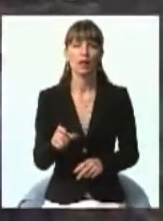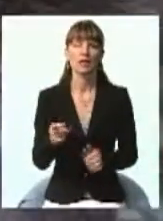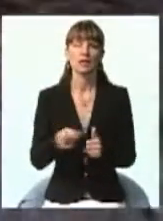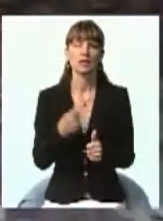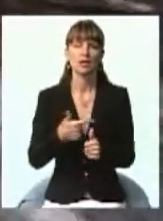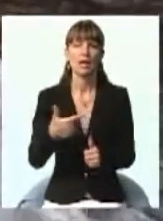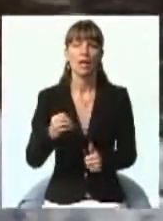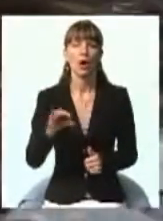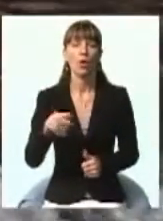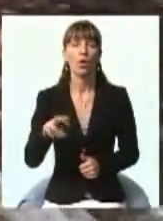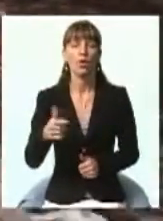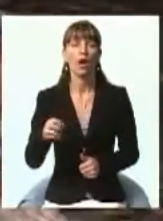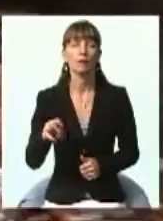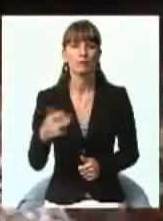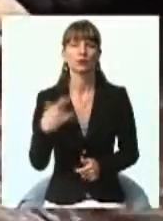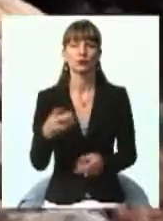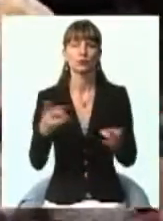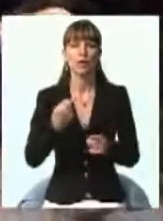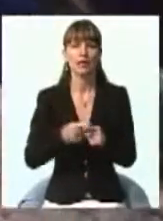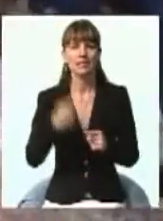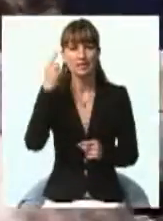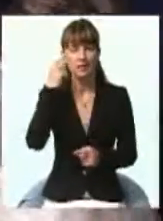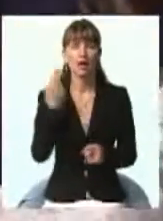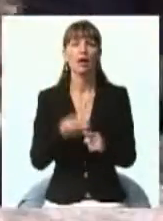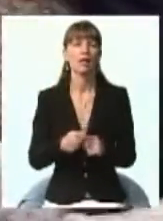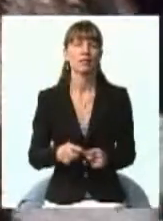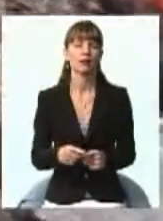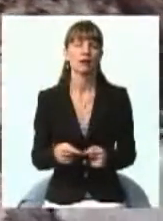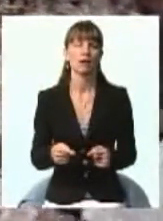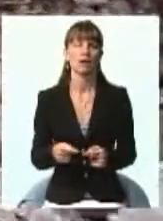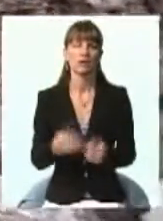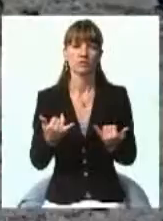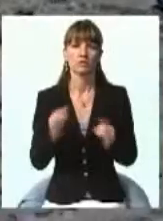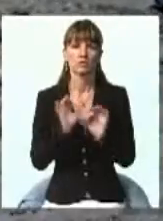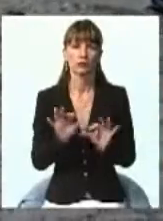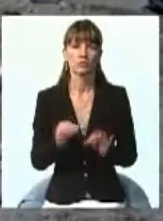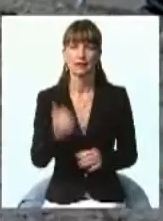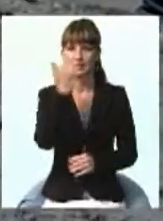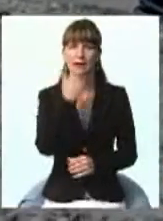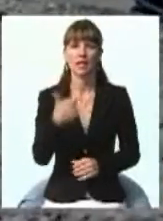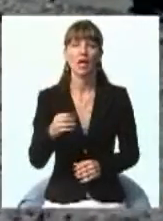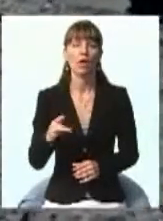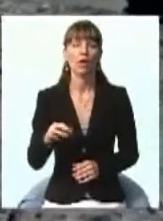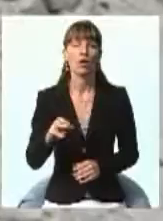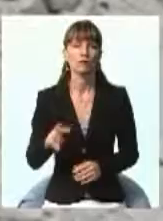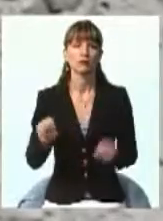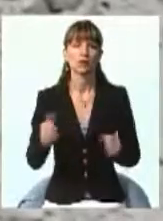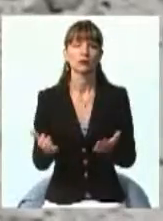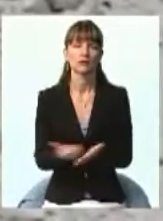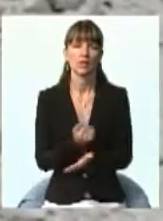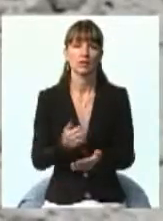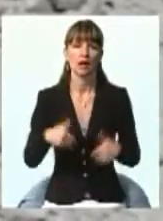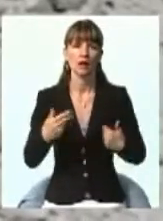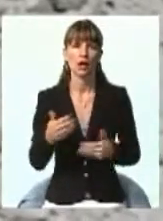геологами. Навіщо людству потрібні ці знання? Все елементарно. Завдяки геологам можна знайти, наприклад, корисні